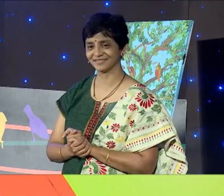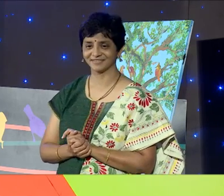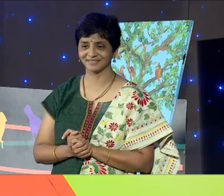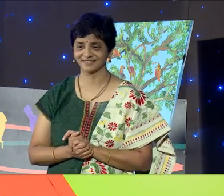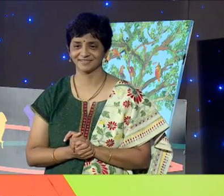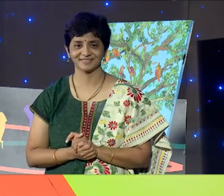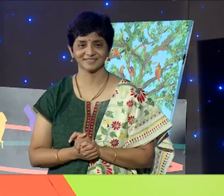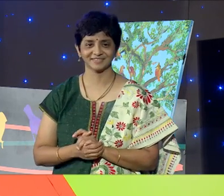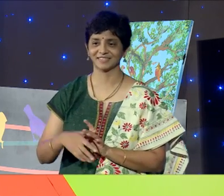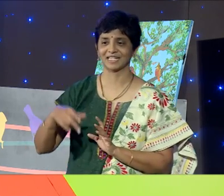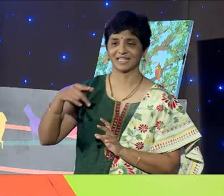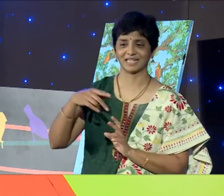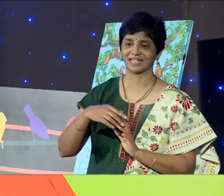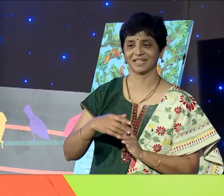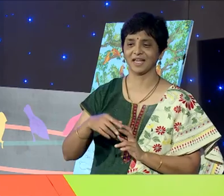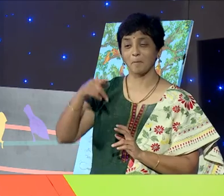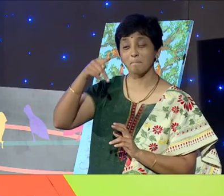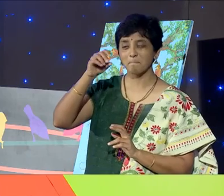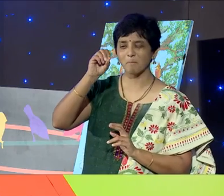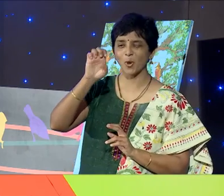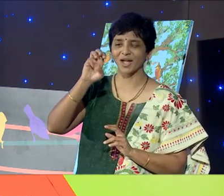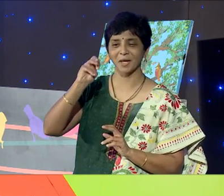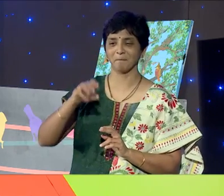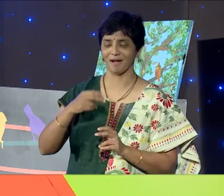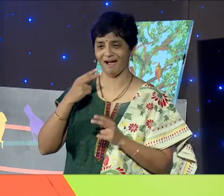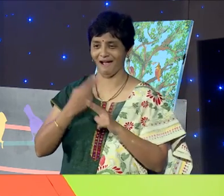आप सब दोस्तों को बना दिया। थैंक यू, जय हिंद।